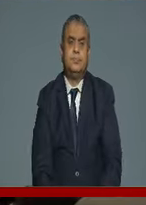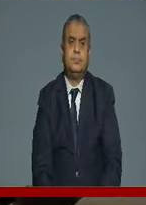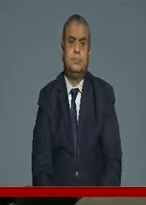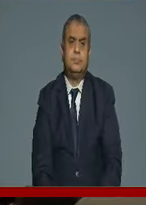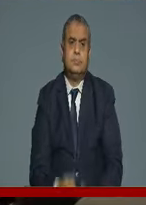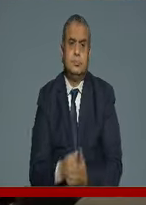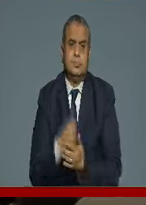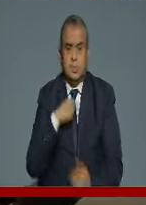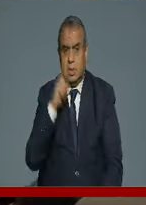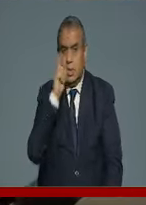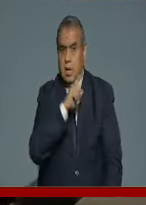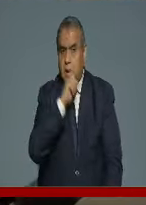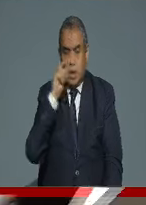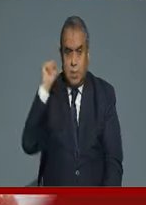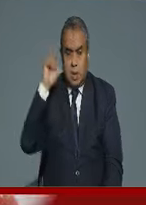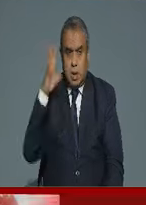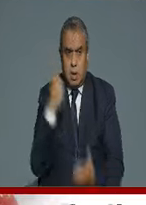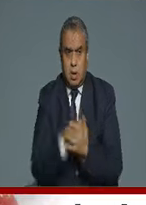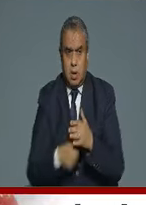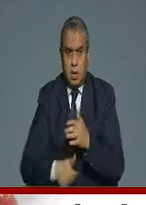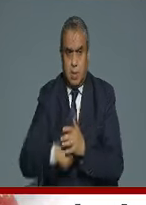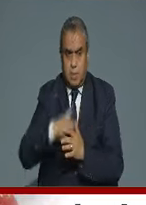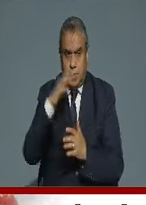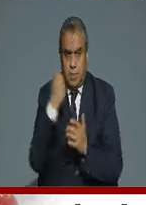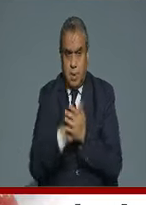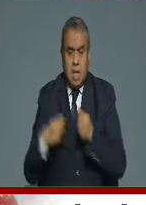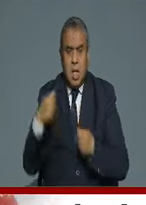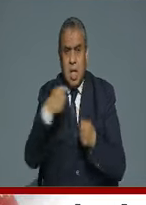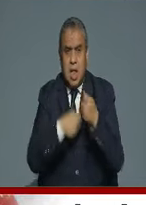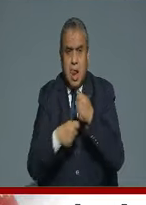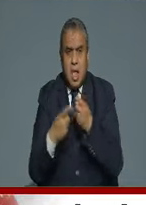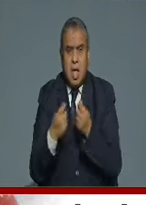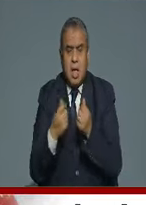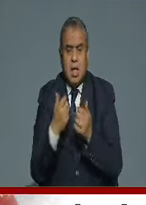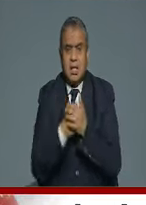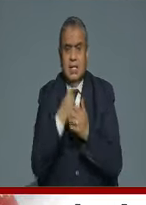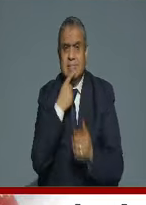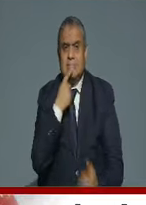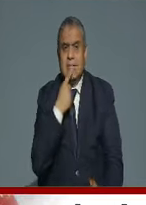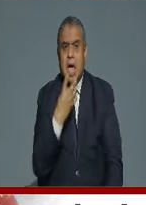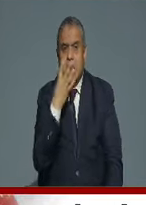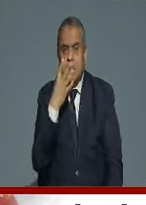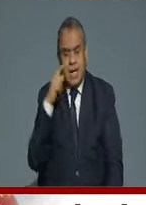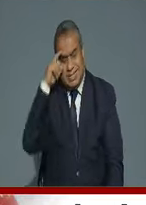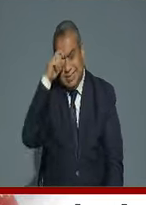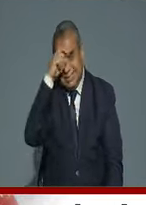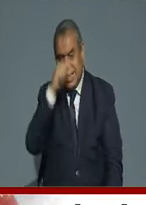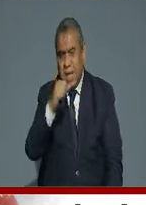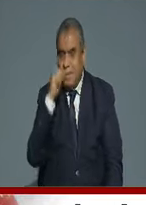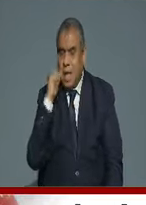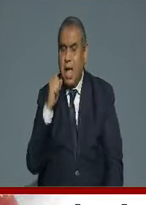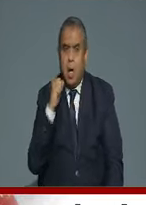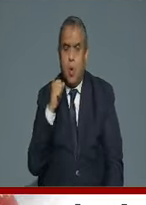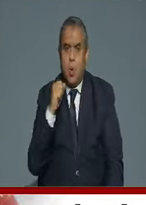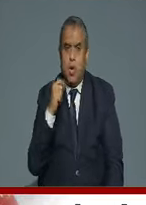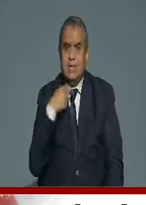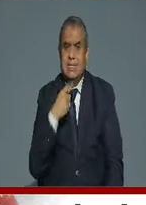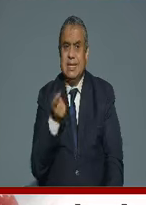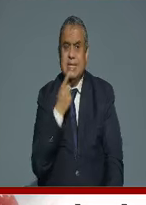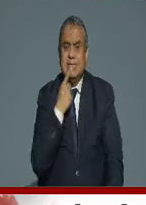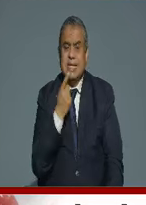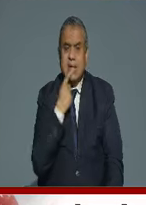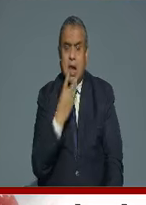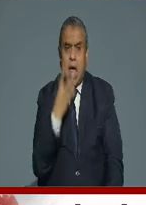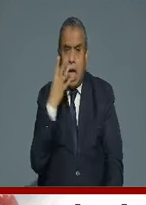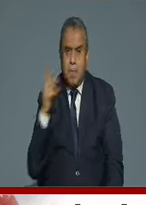بالإمارات في الموضوع ده، لأن كان الظرف الاقتصادي بقاله 4 سنين صعب في مصر، بقاله 4 سنين